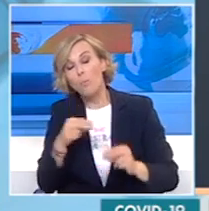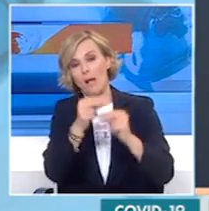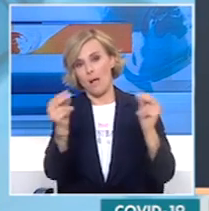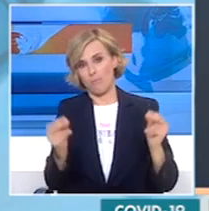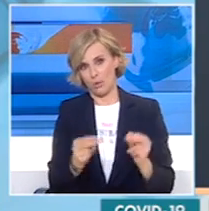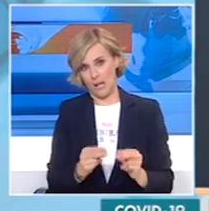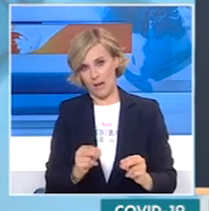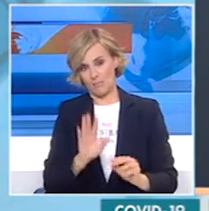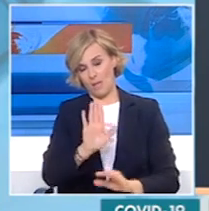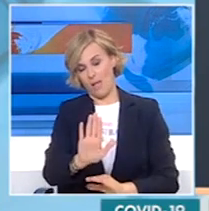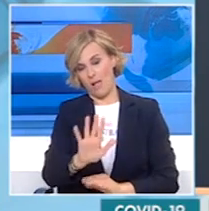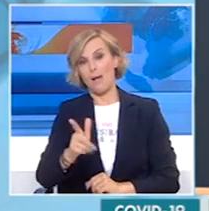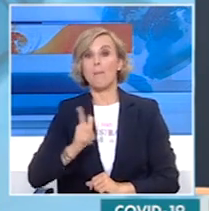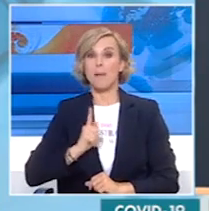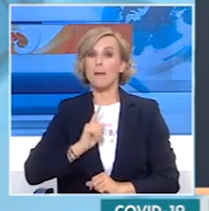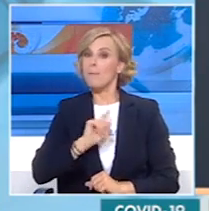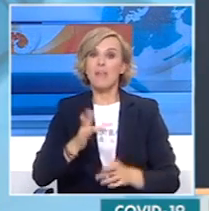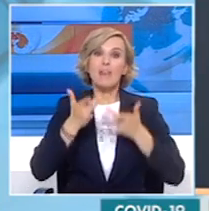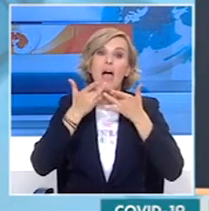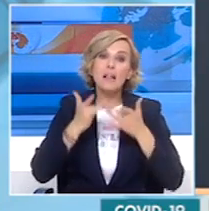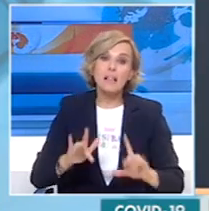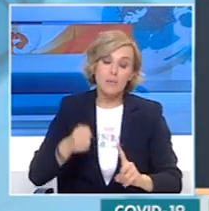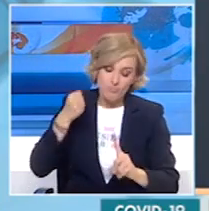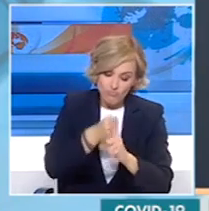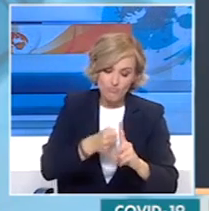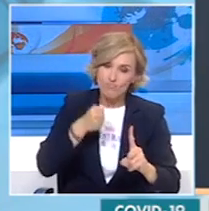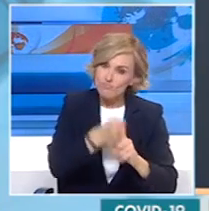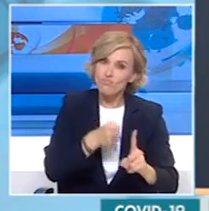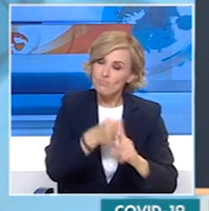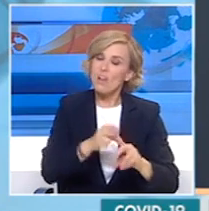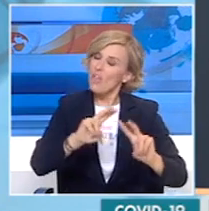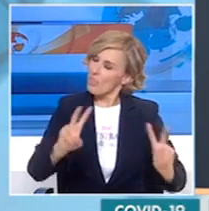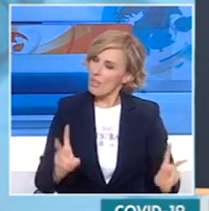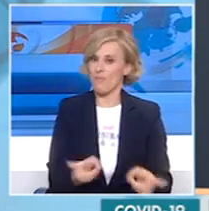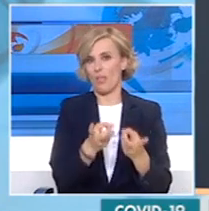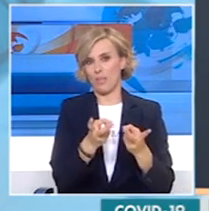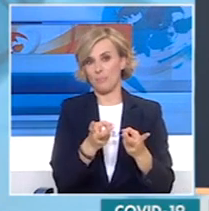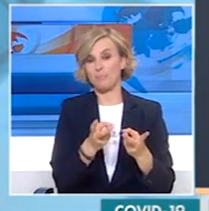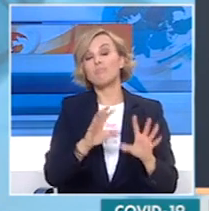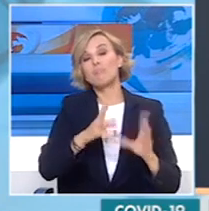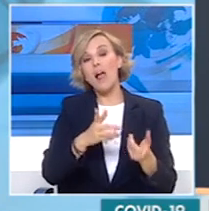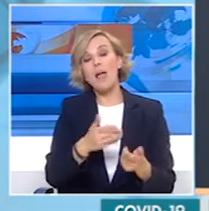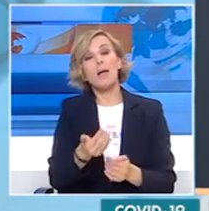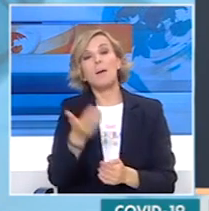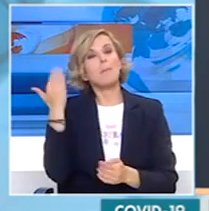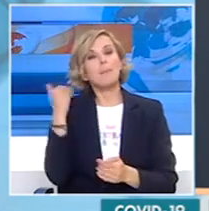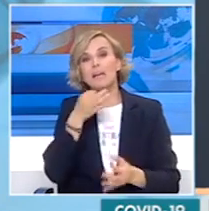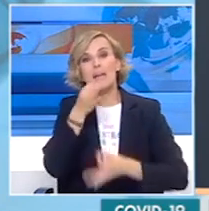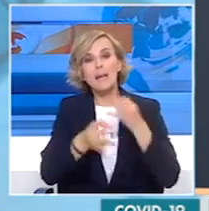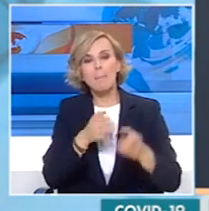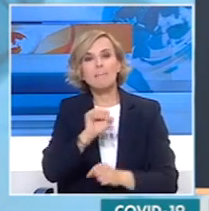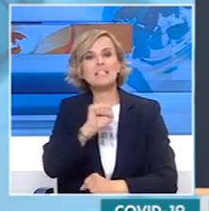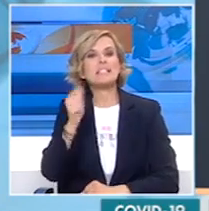Αλλά δεν πρέπει να εγκαταλείψουμε τον αγώνα για ένα επιτυχές εμβόλιο. Πάντως για το SARS και το MERS μέχρι σήμερα δεν